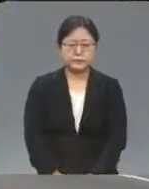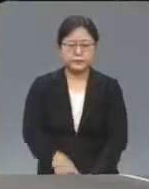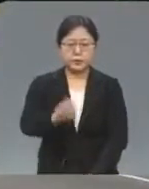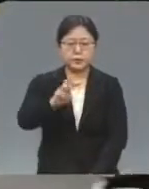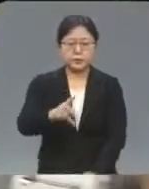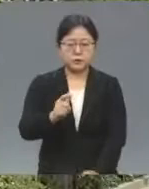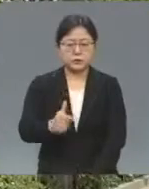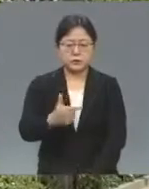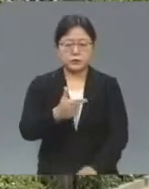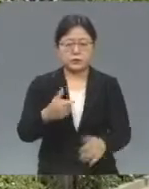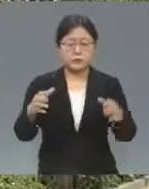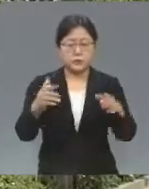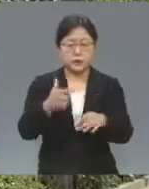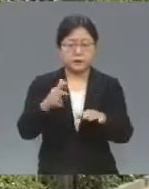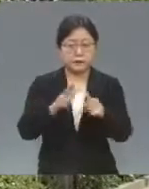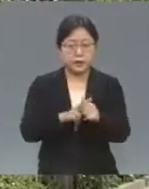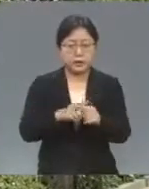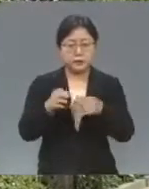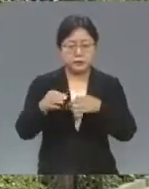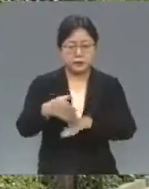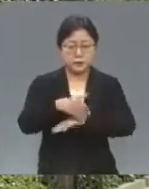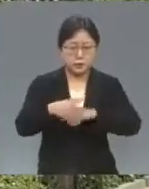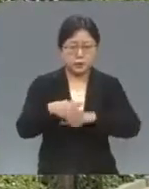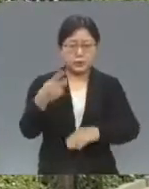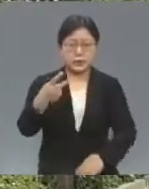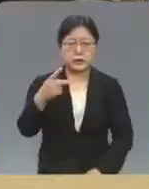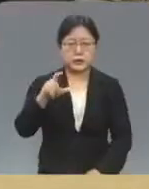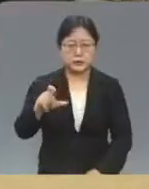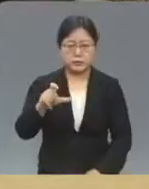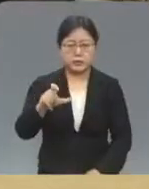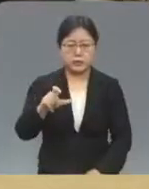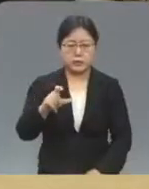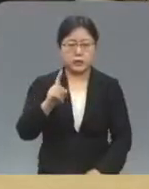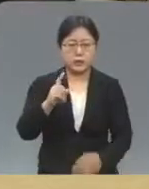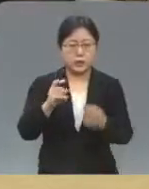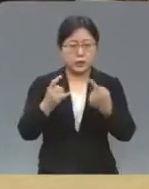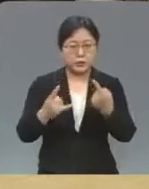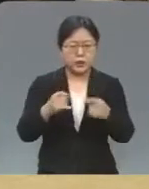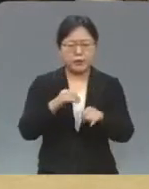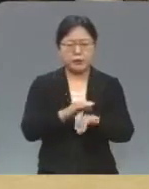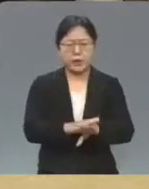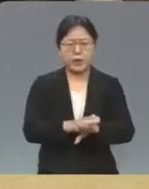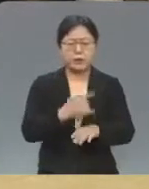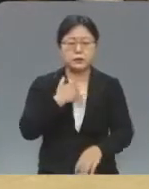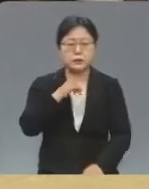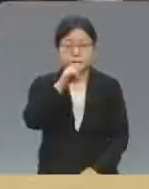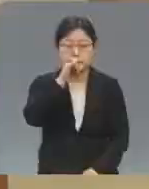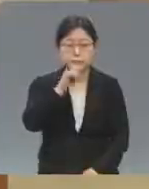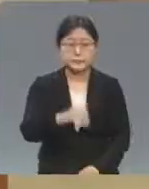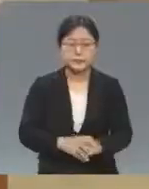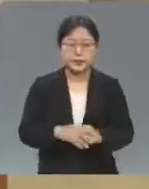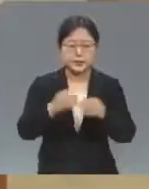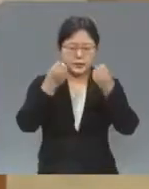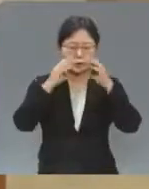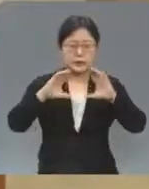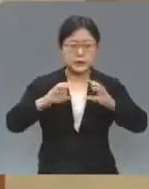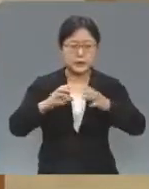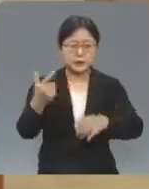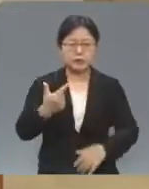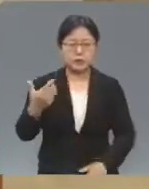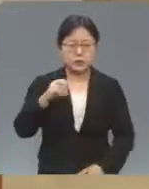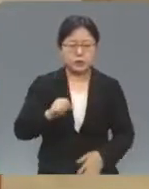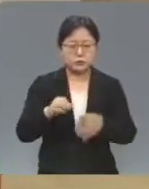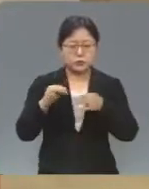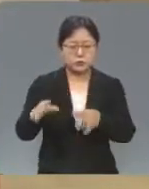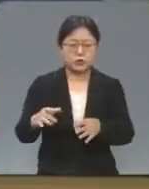광주지역 도 캅 쇼핑몰 투자계획을 은 지난 2015년 한차례 무산된 바 있습니다 신세계가 6000억 원을